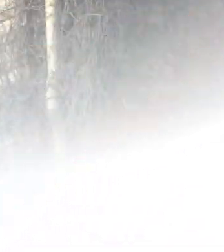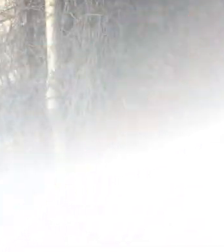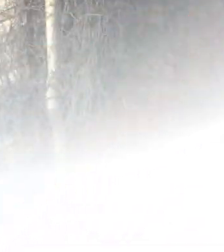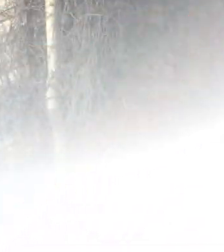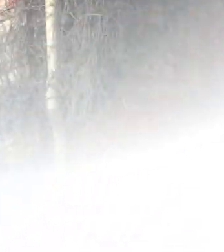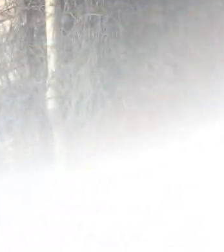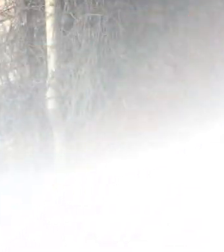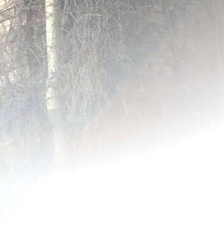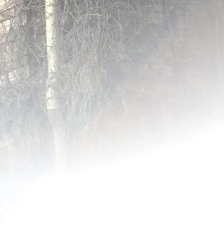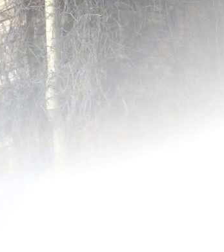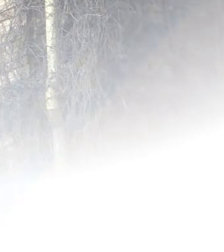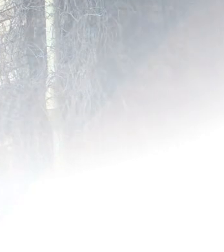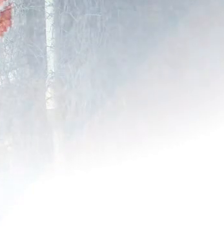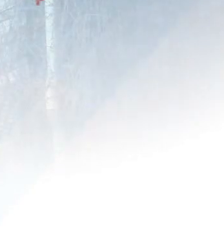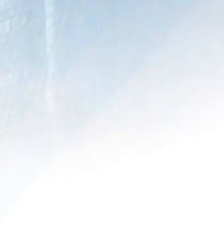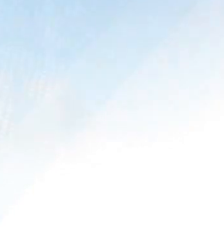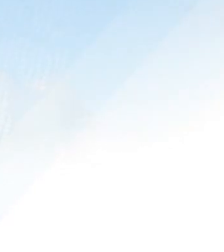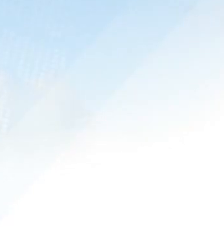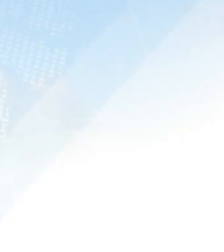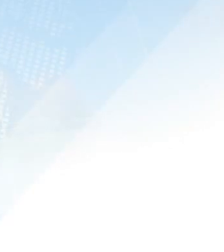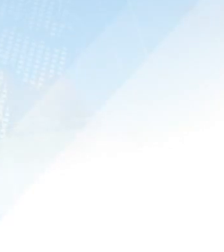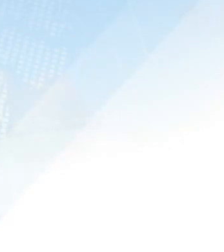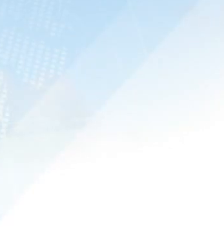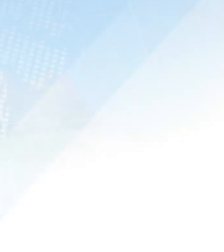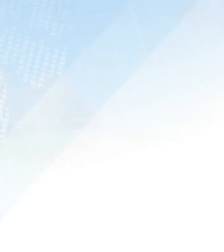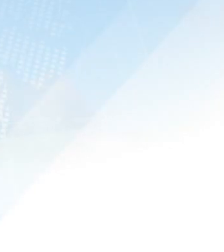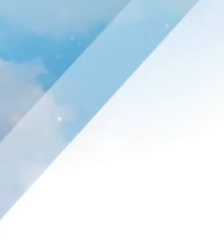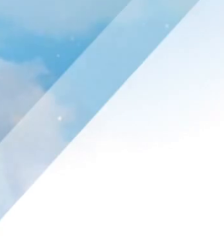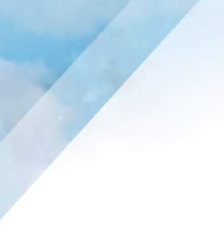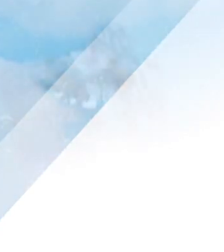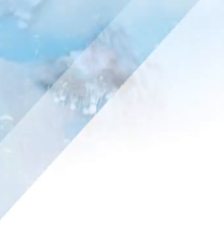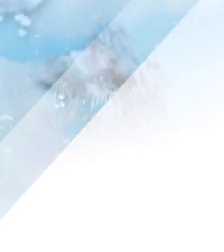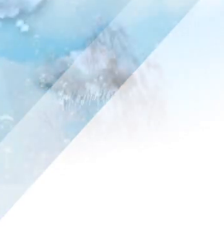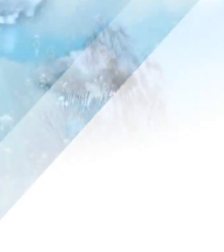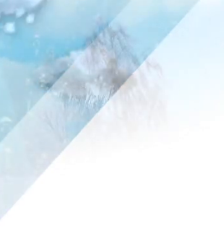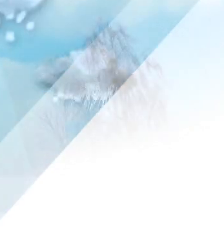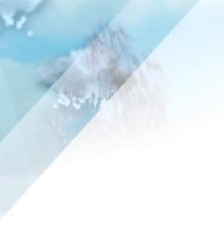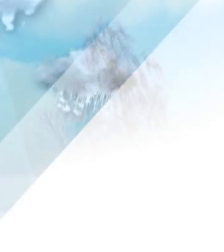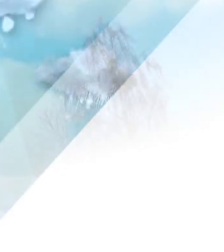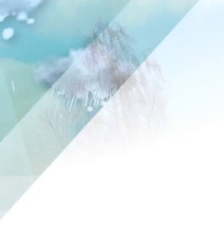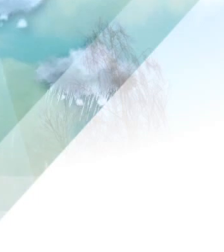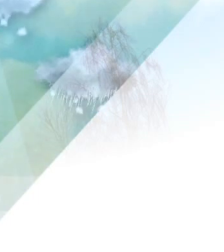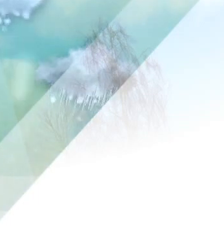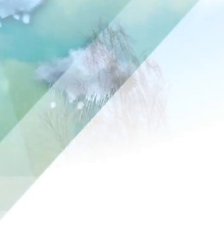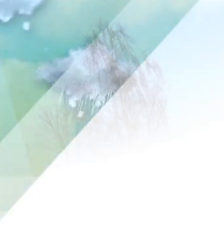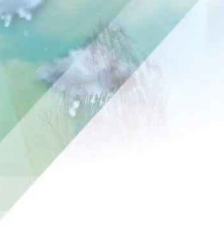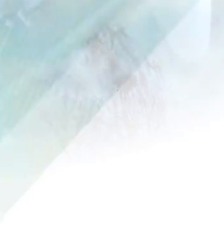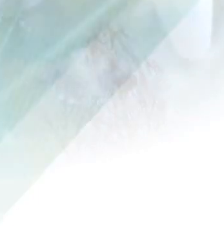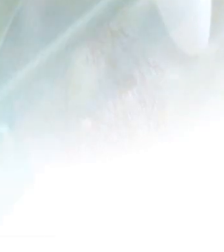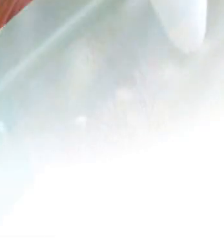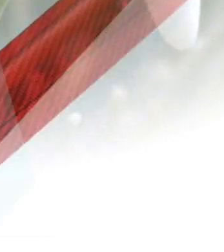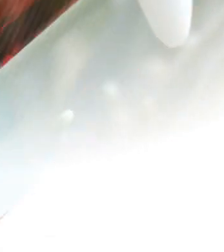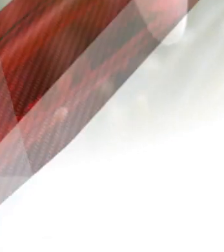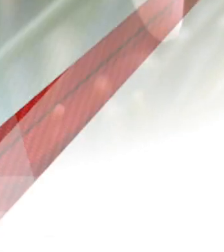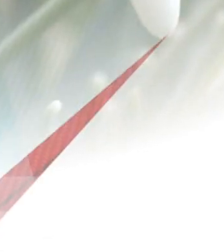на іншы, больш спрыяльны час. Акрамя таго, даволі верагодным будзе ўзнікненне канфліктаў, што прывядзе